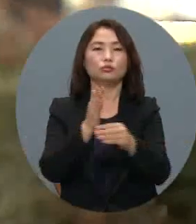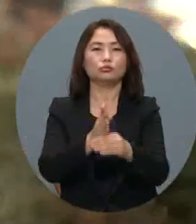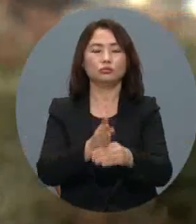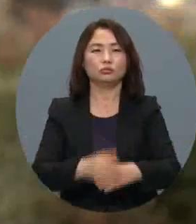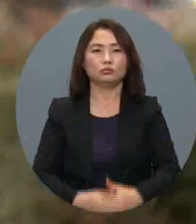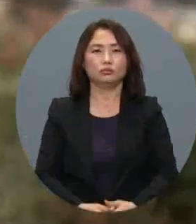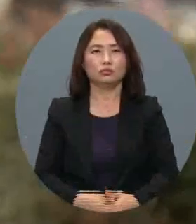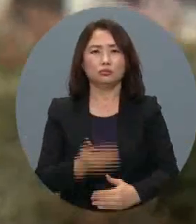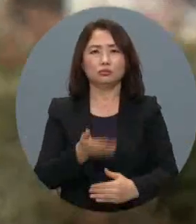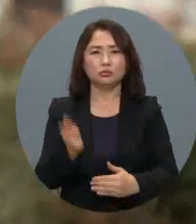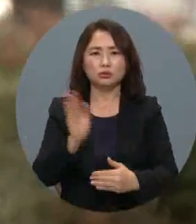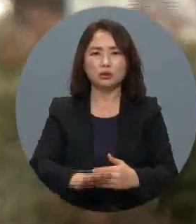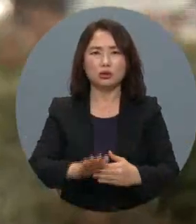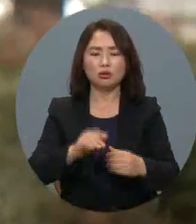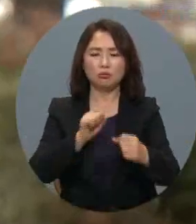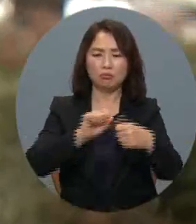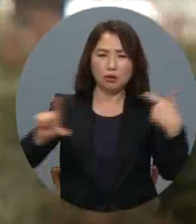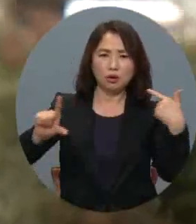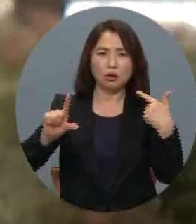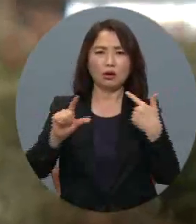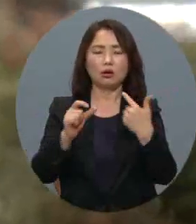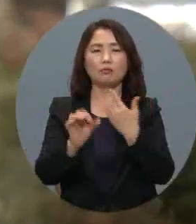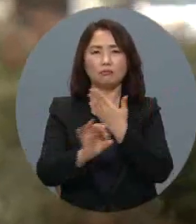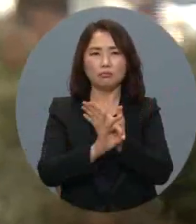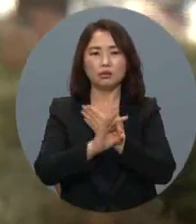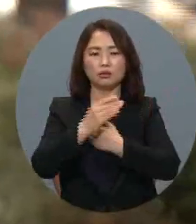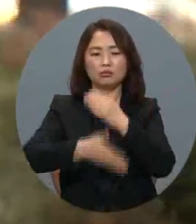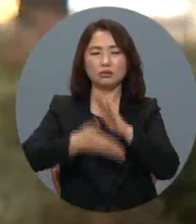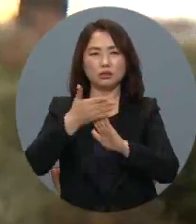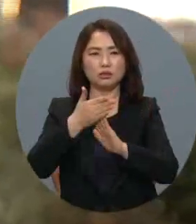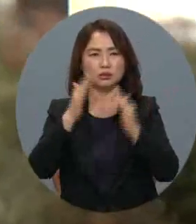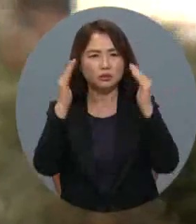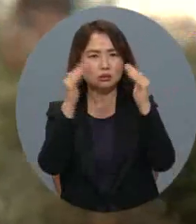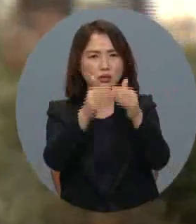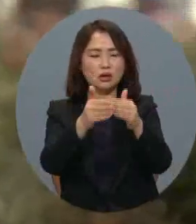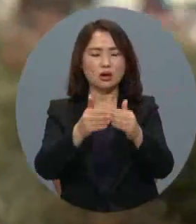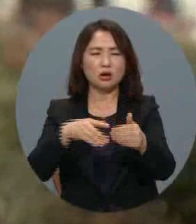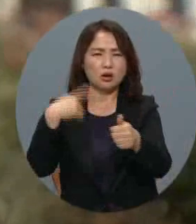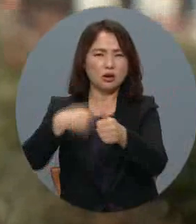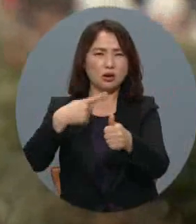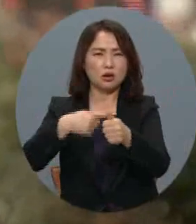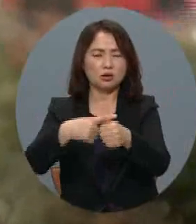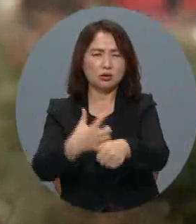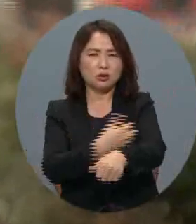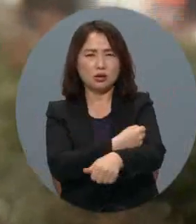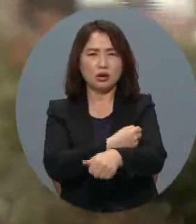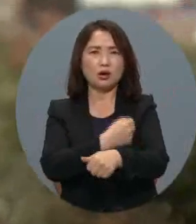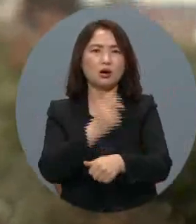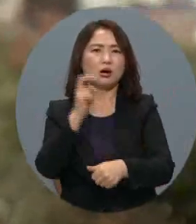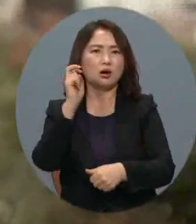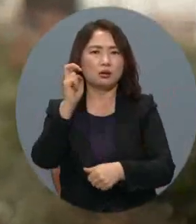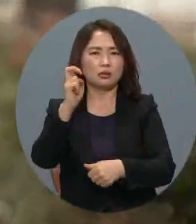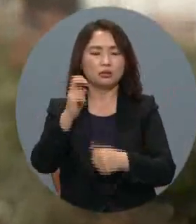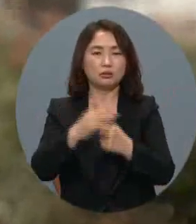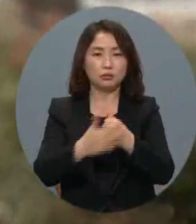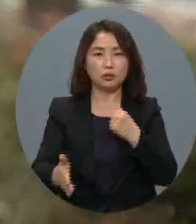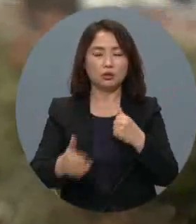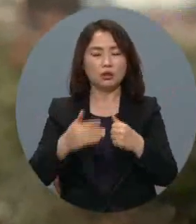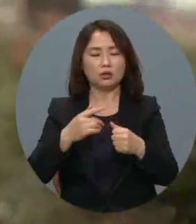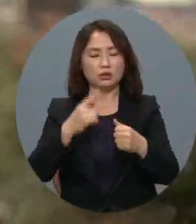있습니다. 이런 믿음에 금이 간다면 대구시를 향한 비난과 후폭풍이 걷잡을 수 없을 것으로 예상돼